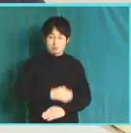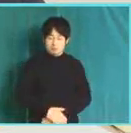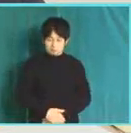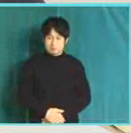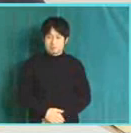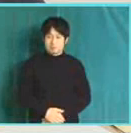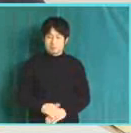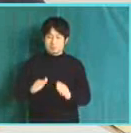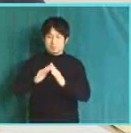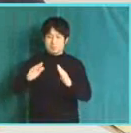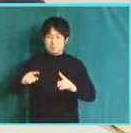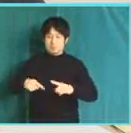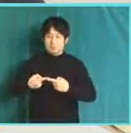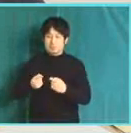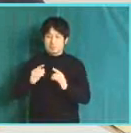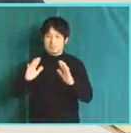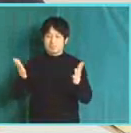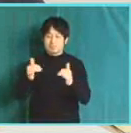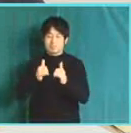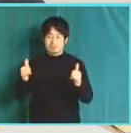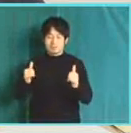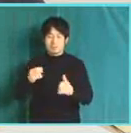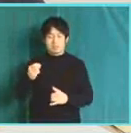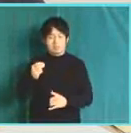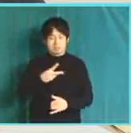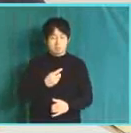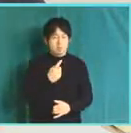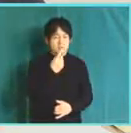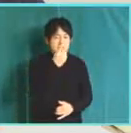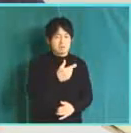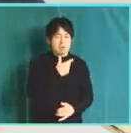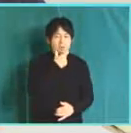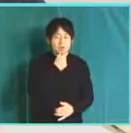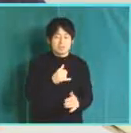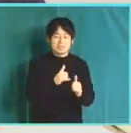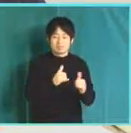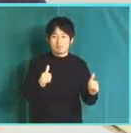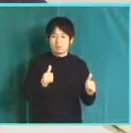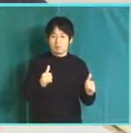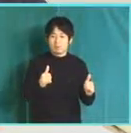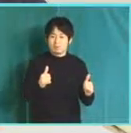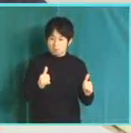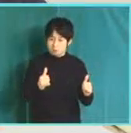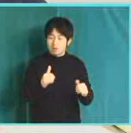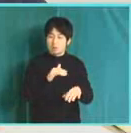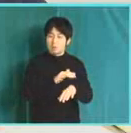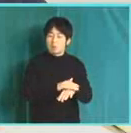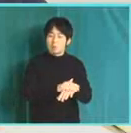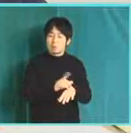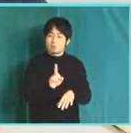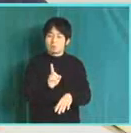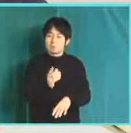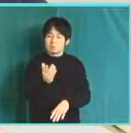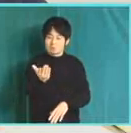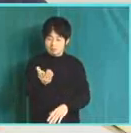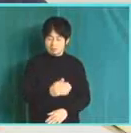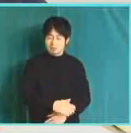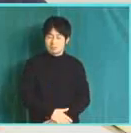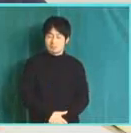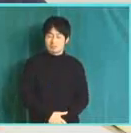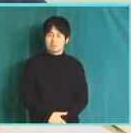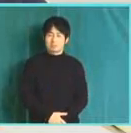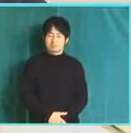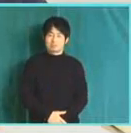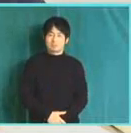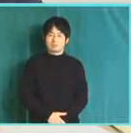いはい、未加入の方、また、はい、2世帯住宅ですとかでね、はい、もう1枚欲しいよという方もいらっしゃいますよね。はい、そういった方は